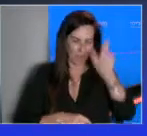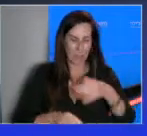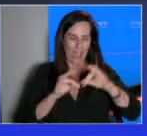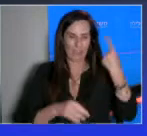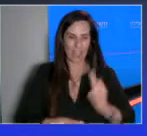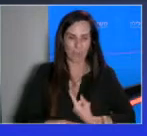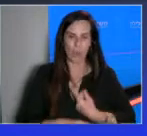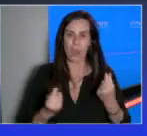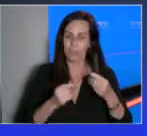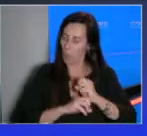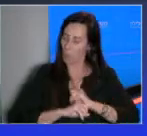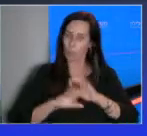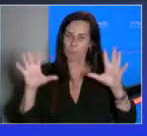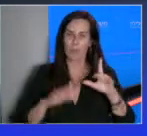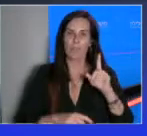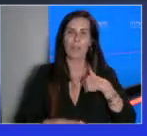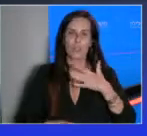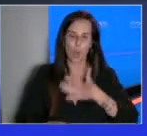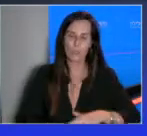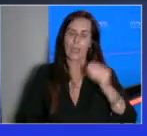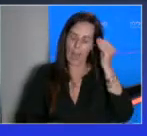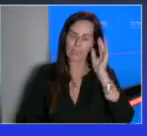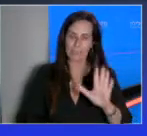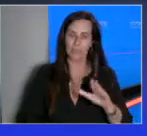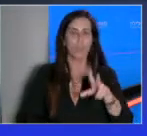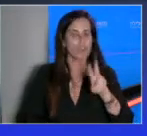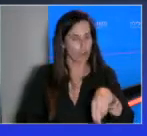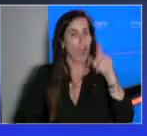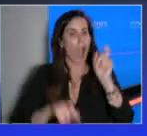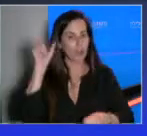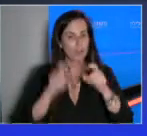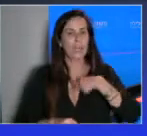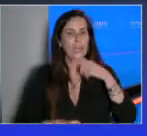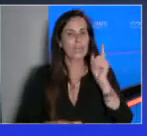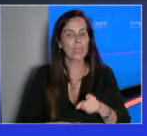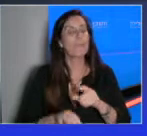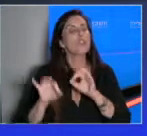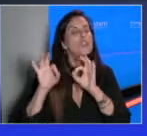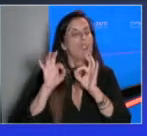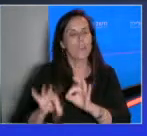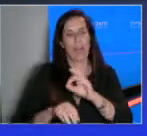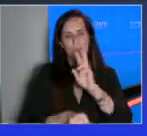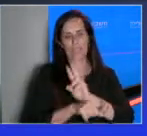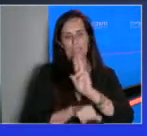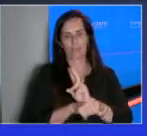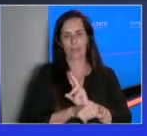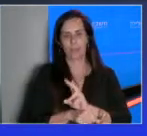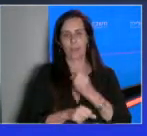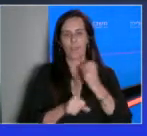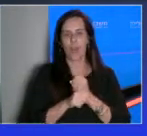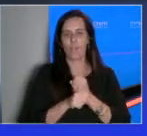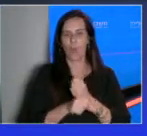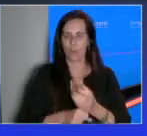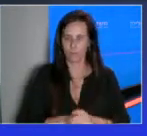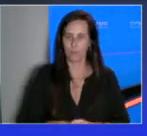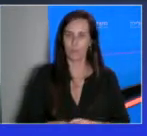אביב, הדברים פורסמו, אבל אני רוצה להזכיר שיש עוד אנשים שאנחנו צריכים בשבילם להיזהר ולעבוד למדינה